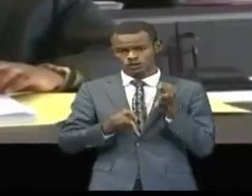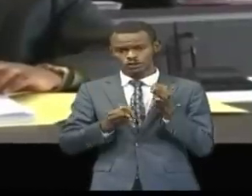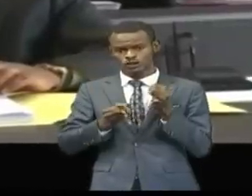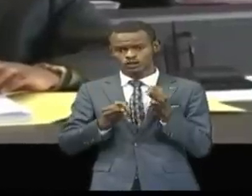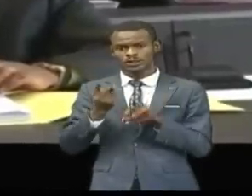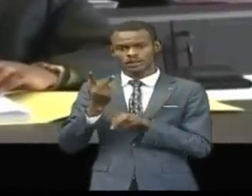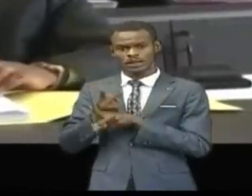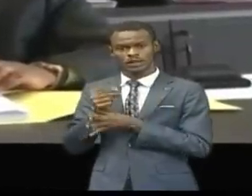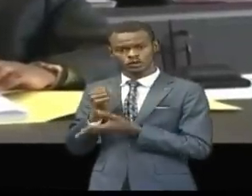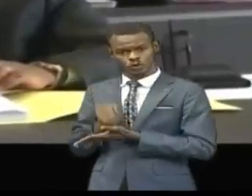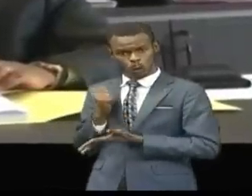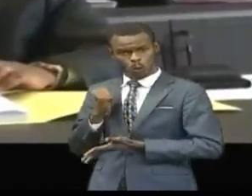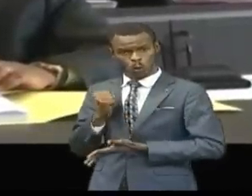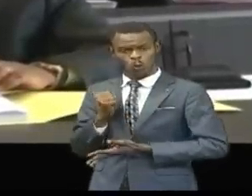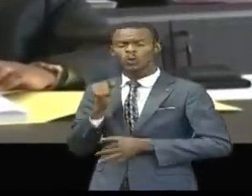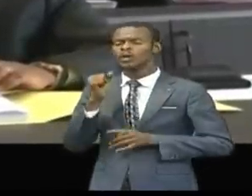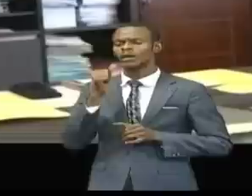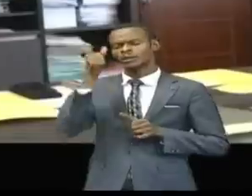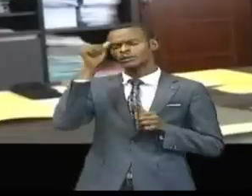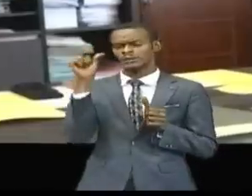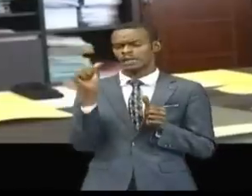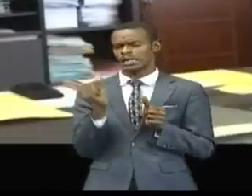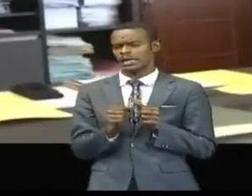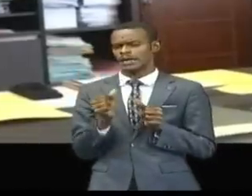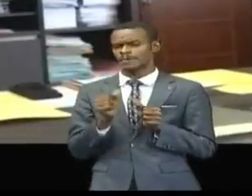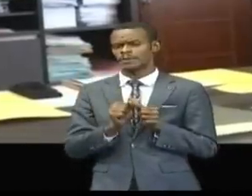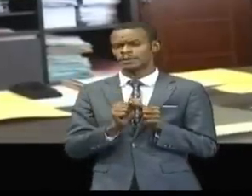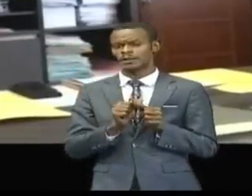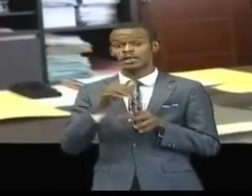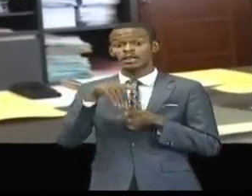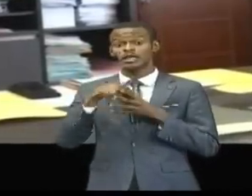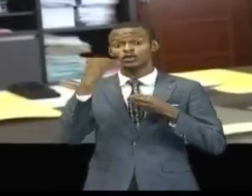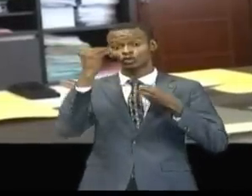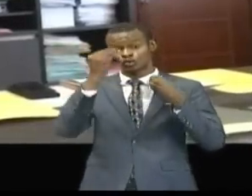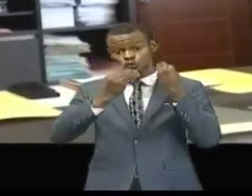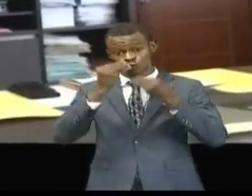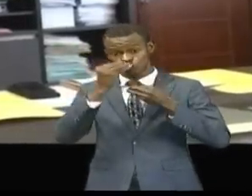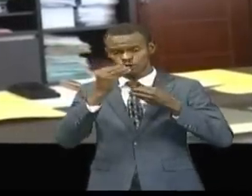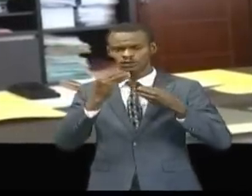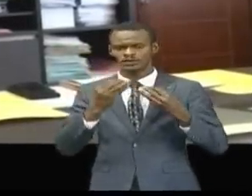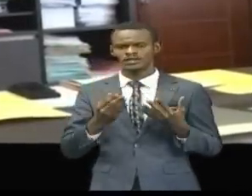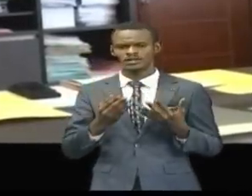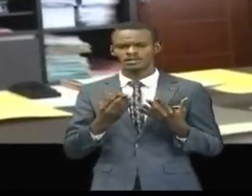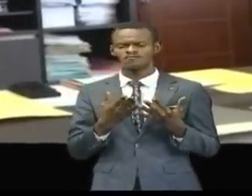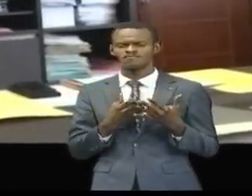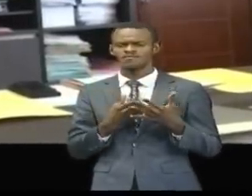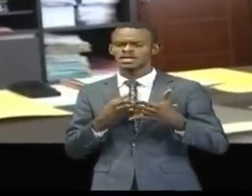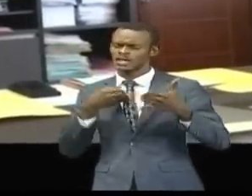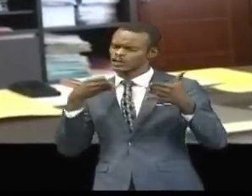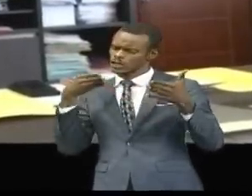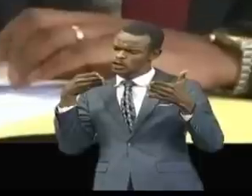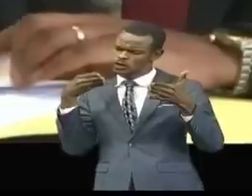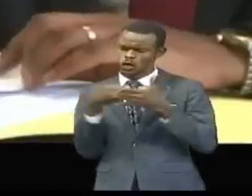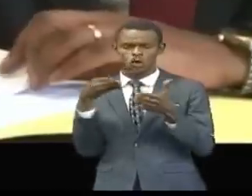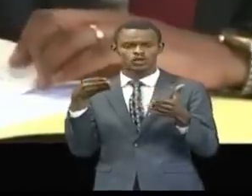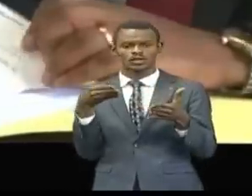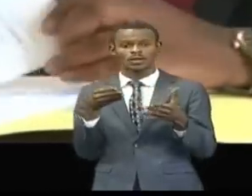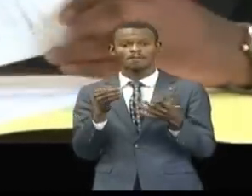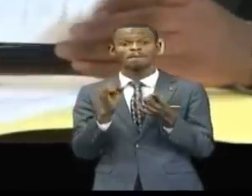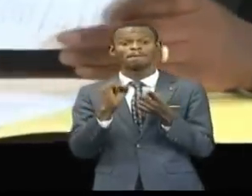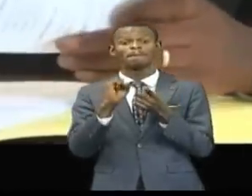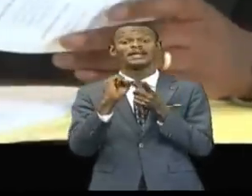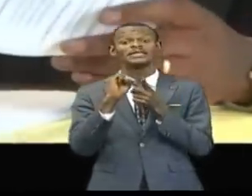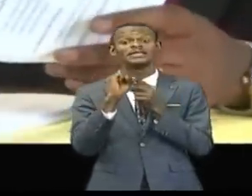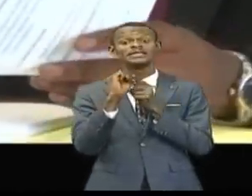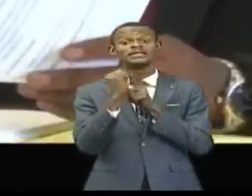c'est dans le souci de faire face à la situation précaire de nos établissements pénitentiaires confrontés à la